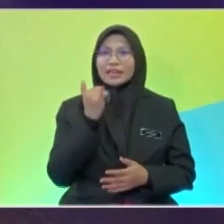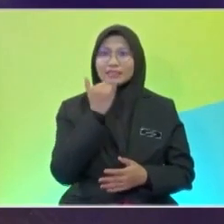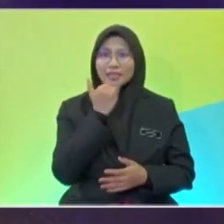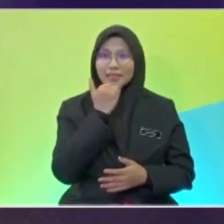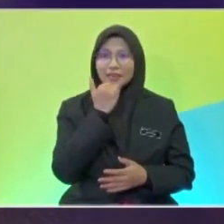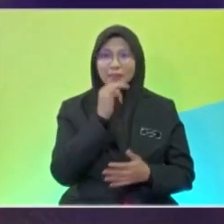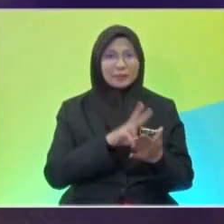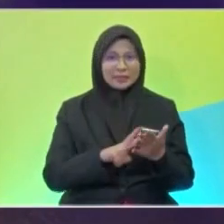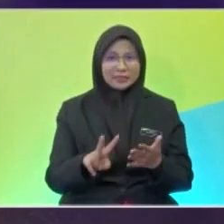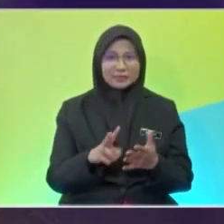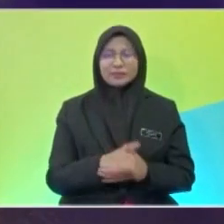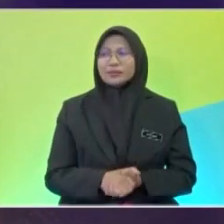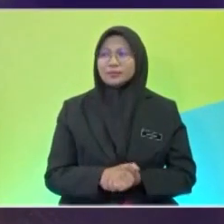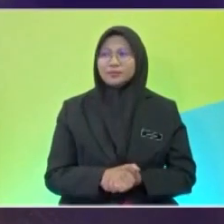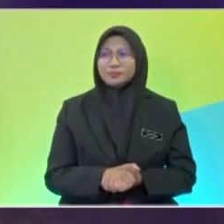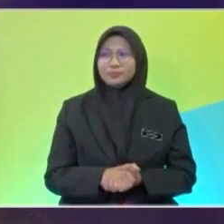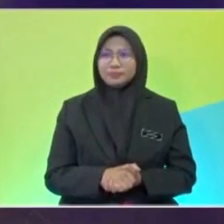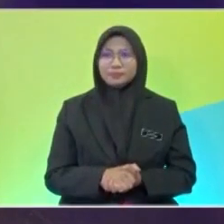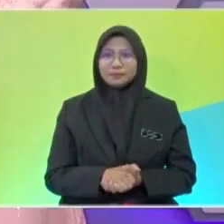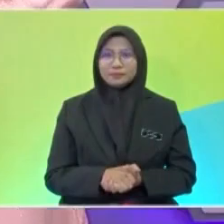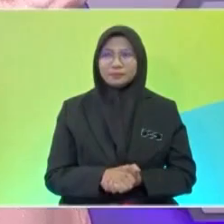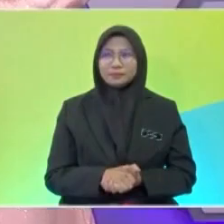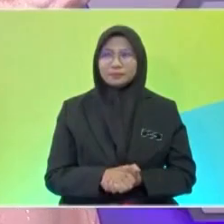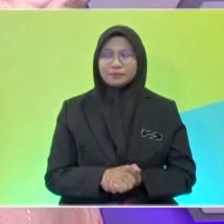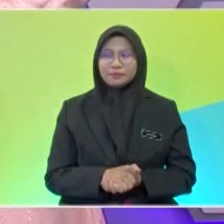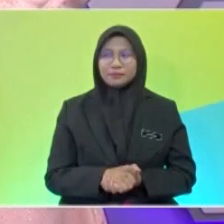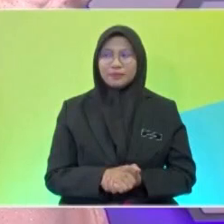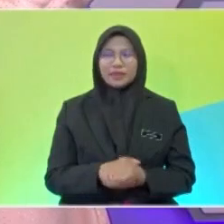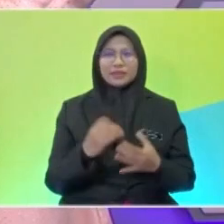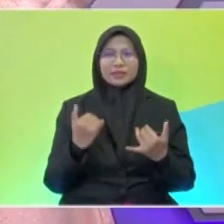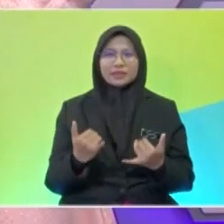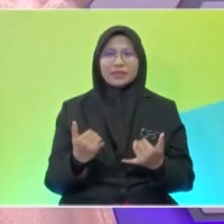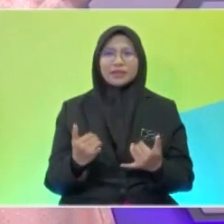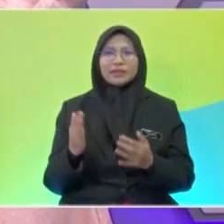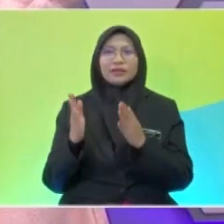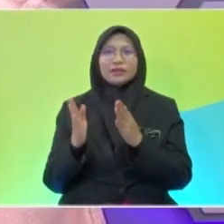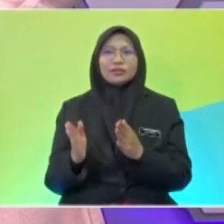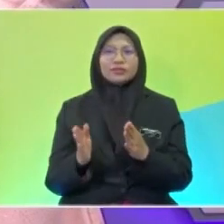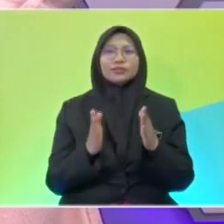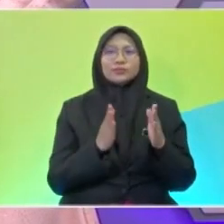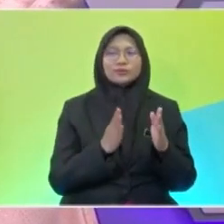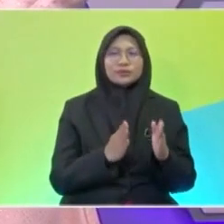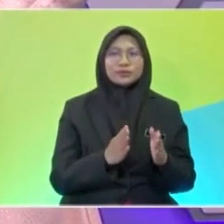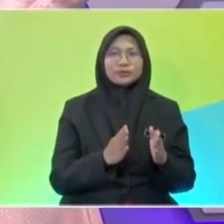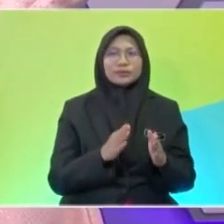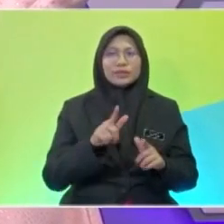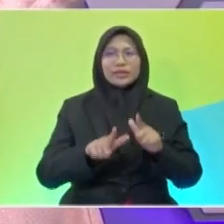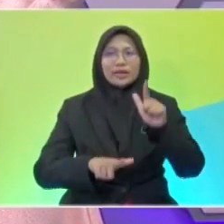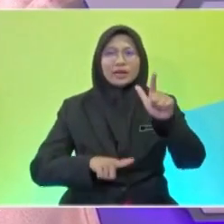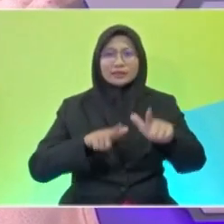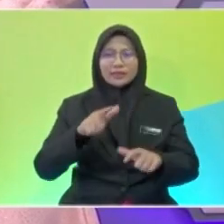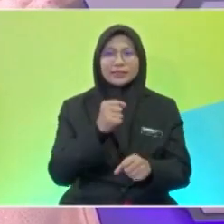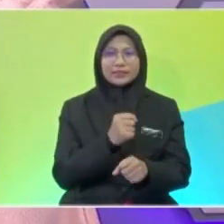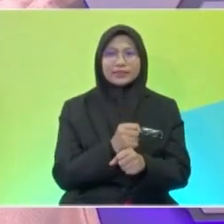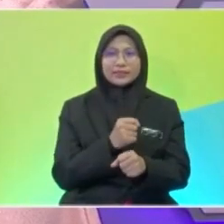Ya jadi karena berhati-hati seterusnya bentuk soal dan seterusnya menyusun langkah kerja dengan menulis abjad abcd ya